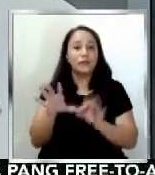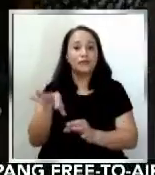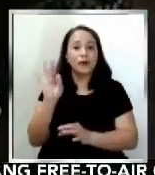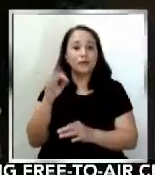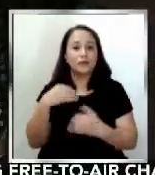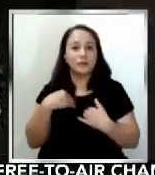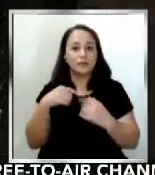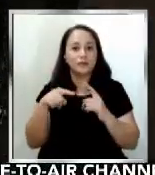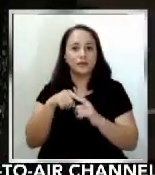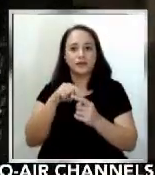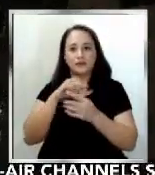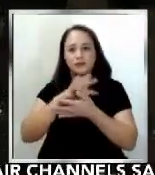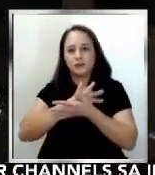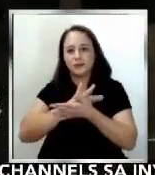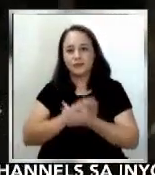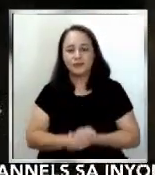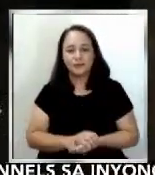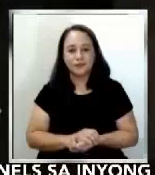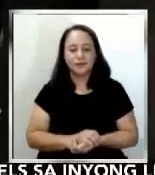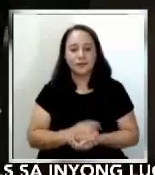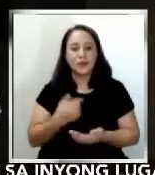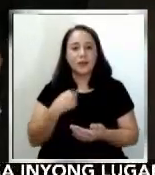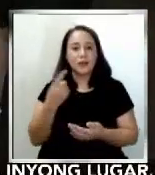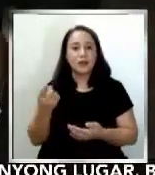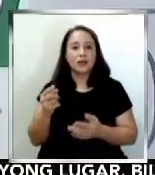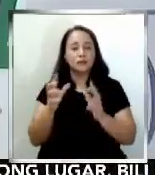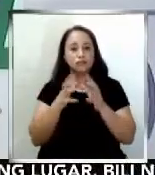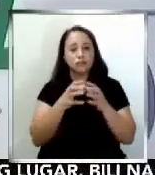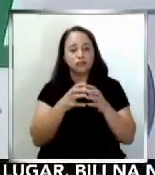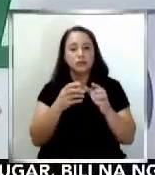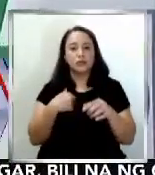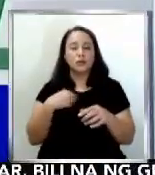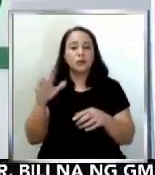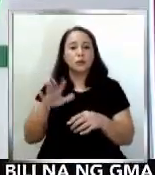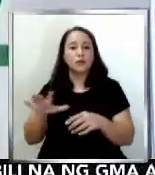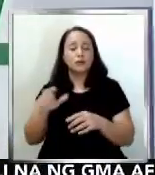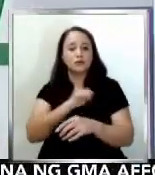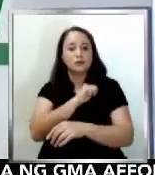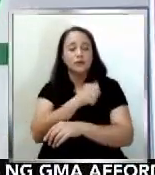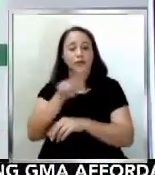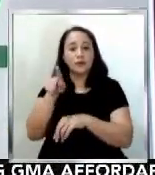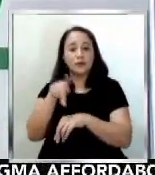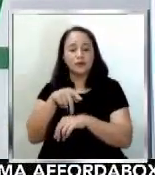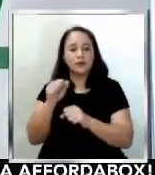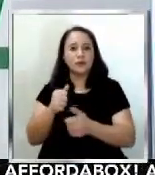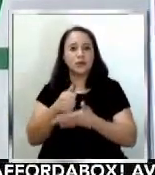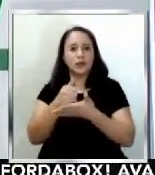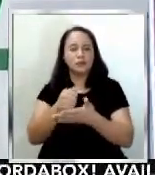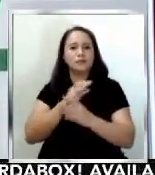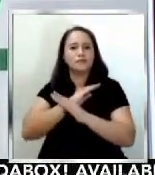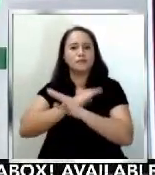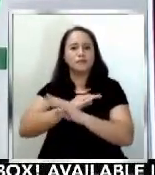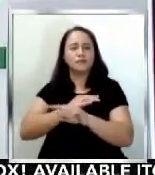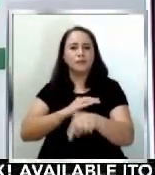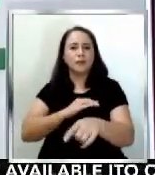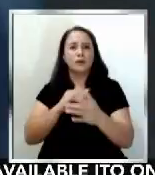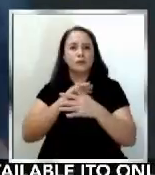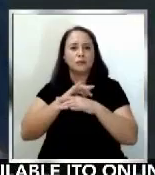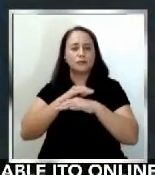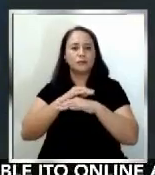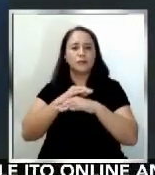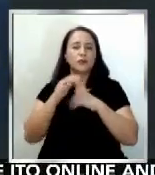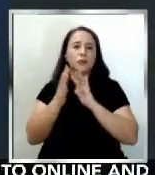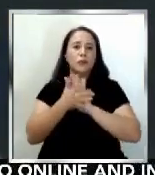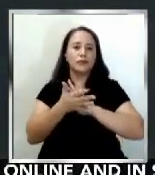test. Ayon sa Union of Local Authorities of the Philippines, makakatulong ito para mapigilan ang pagkalat ng COVID-19 sa probinsya.